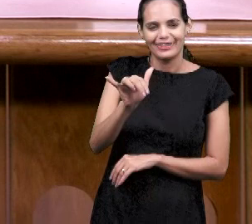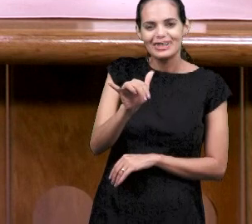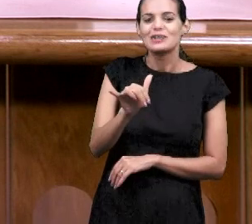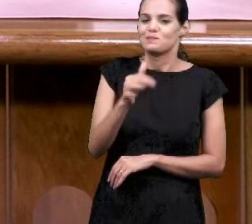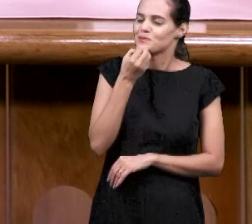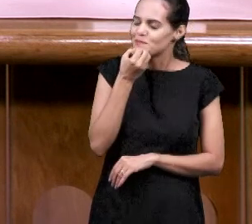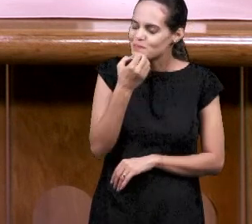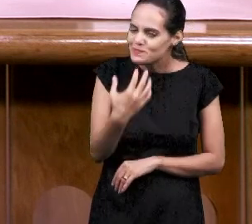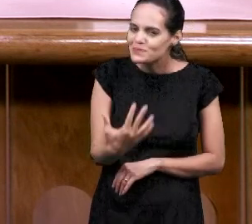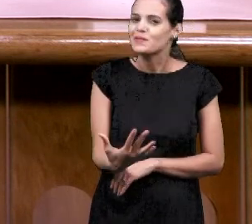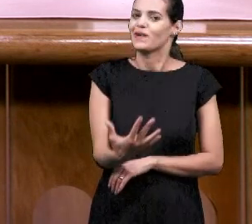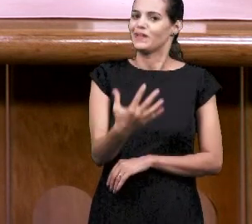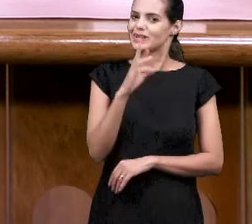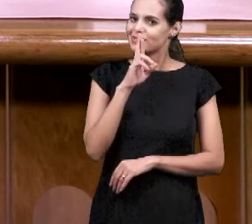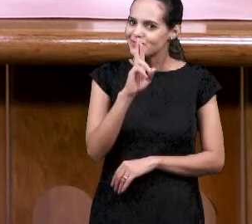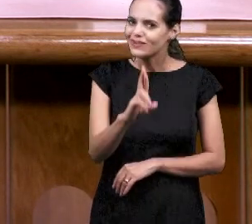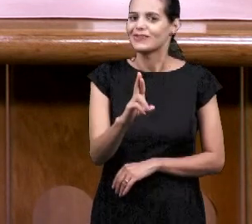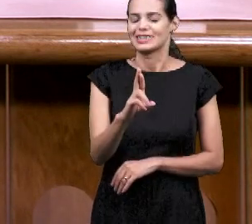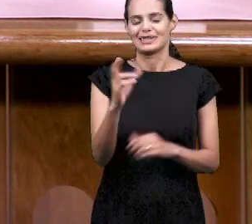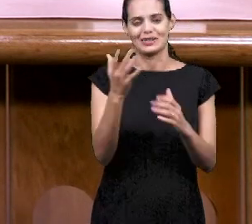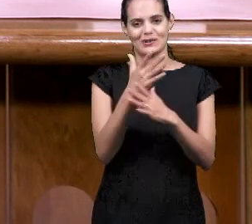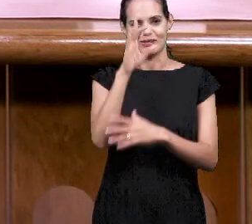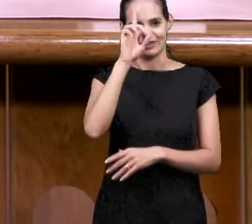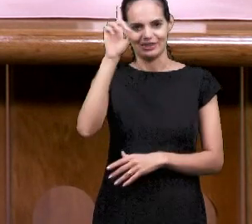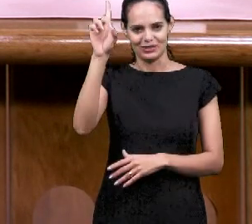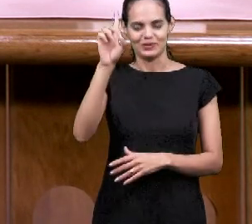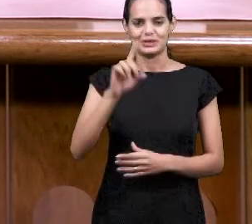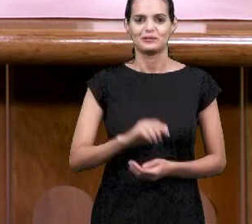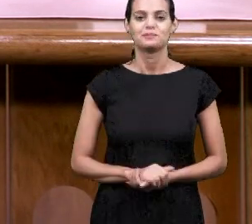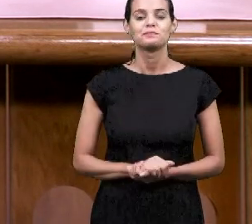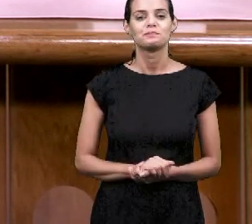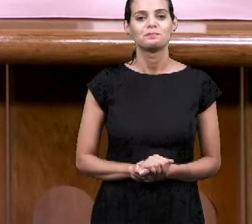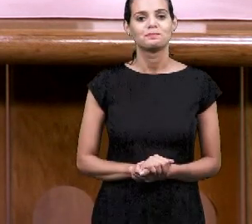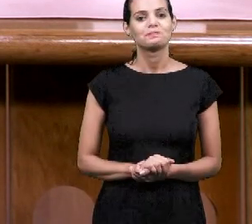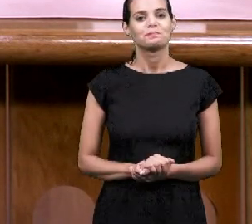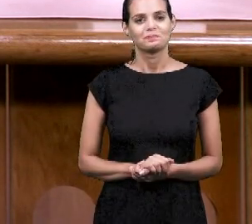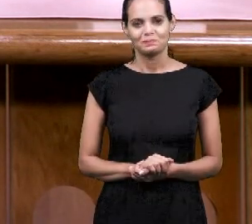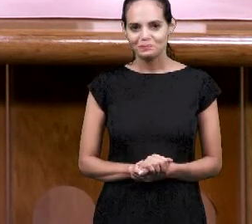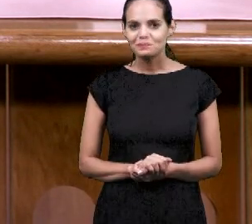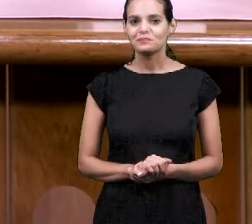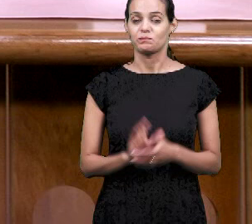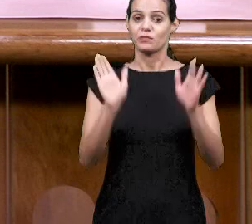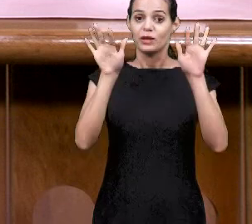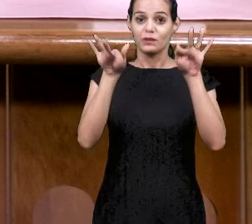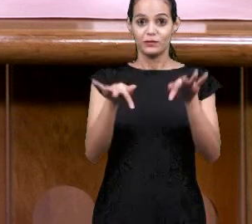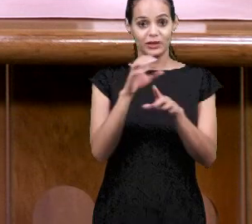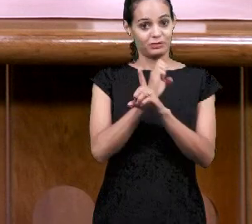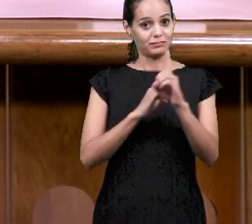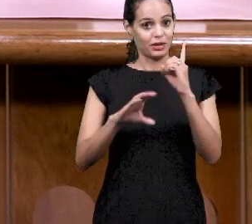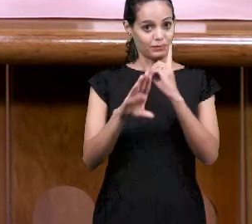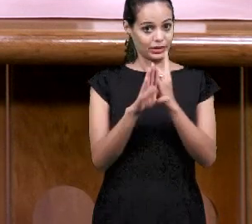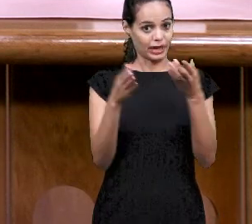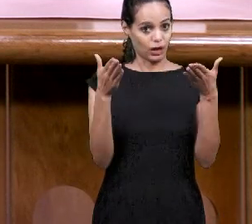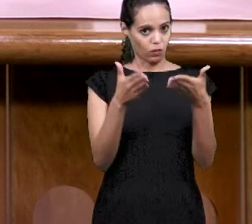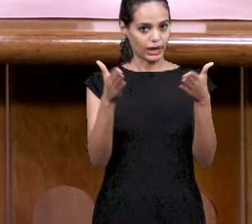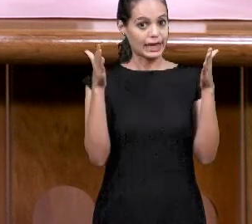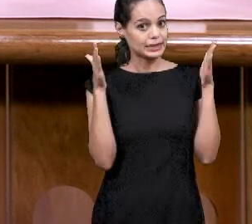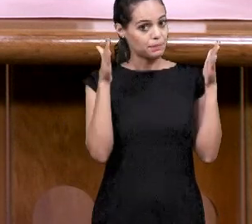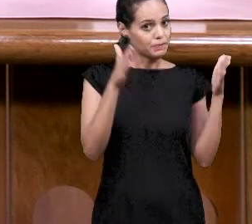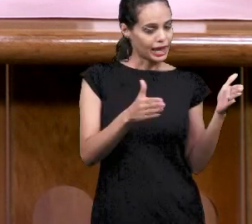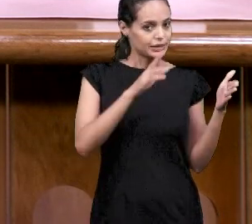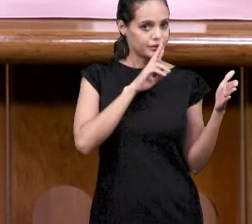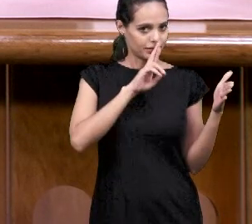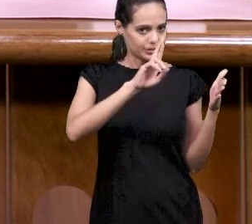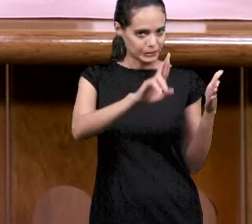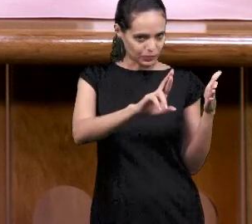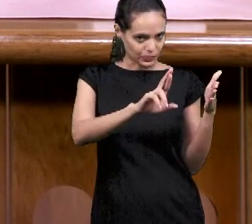elle s'est aperçue qu'elle parlait au Messie qui venait nous sauver. Et donc à ce moment, elle a eu